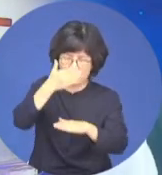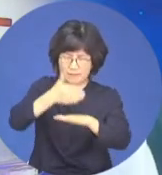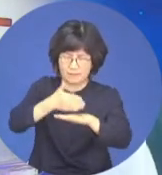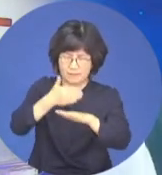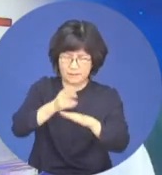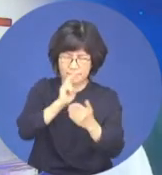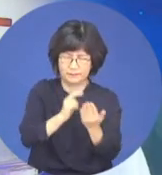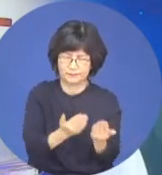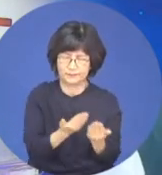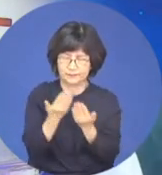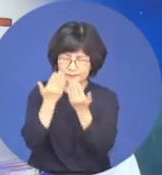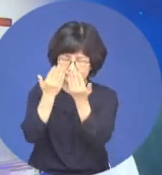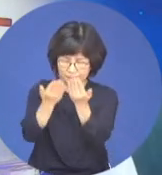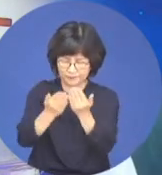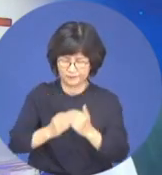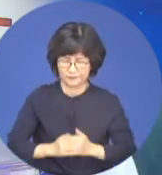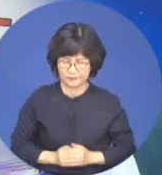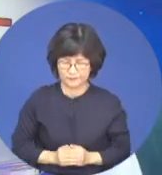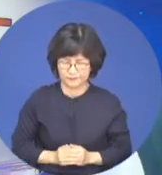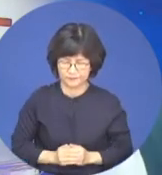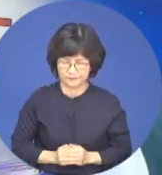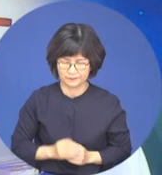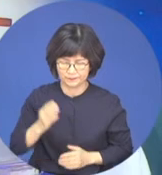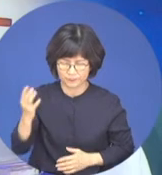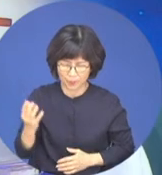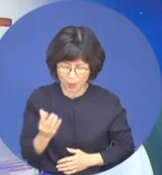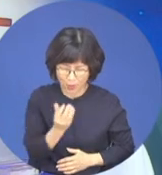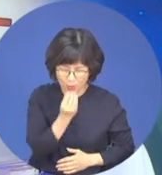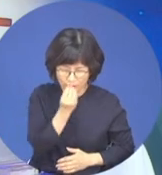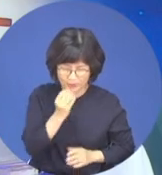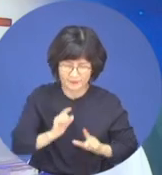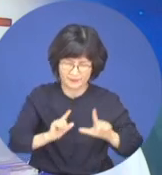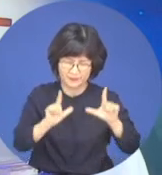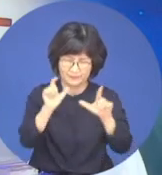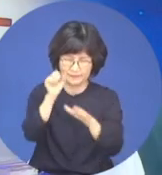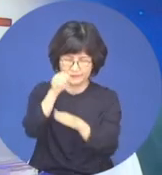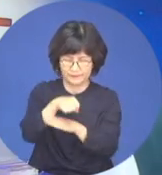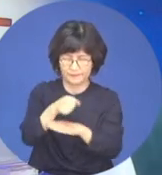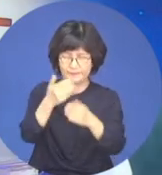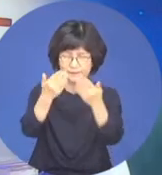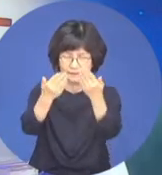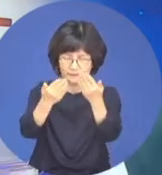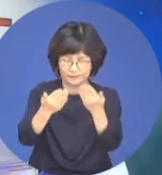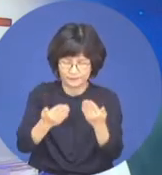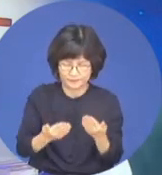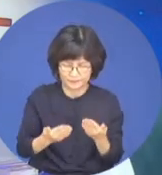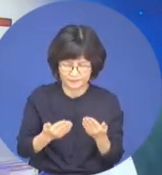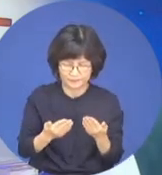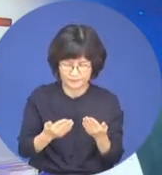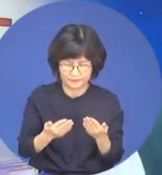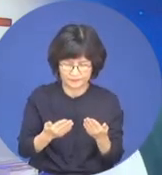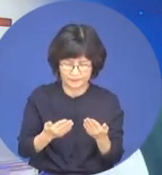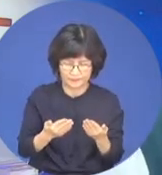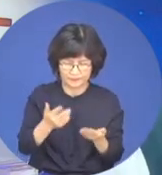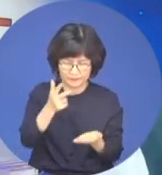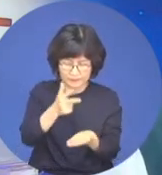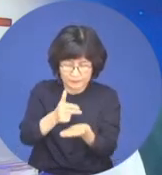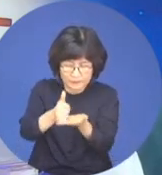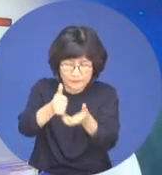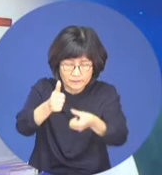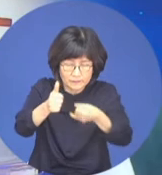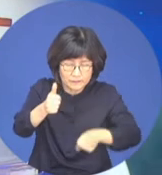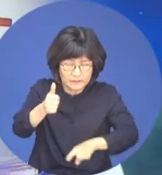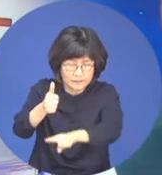올려드립니다. 거룩하고 복된 날을 허락하셔서 주의 자녀들이 거룩한 성전에